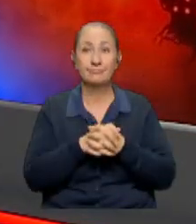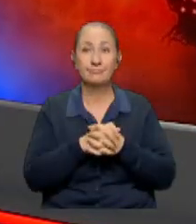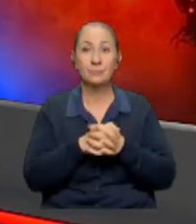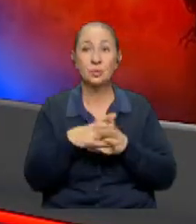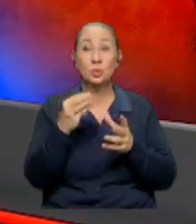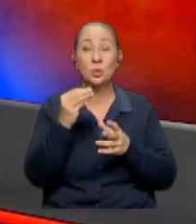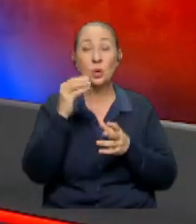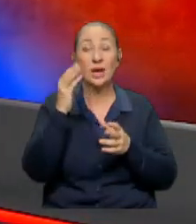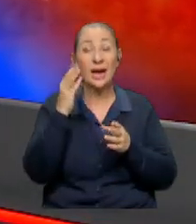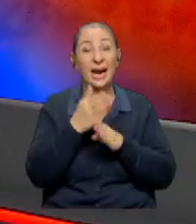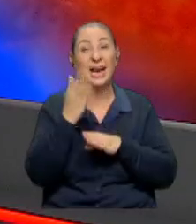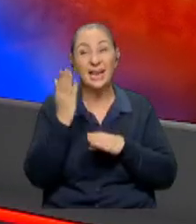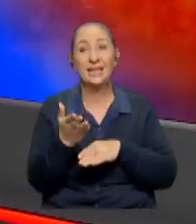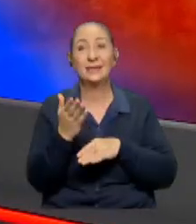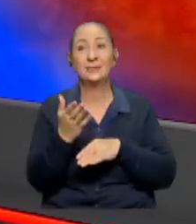çok hakikaten